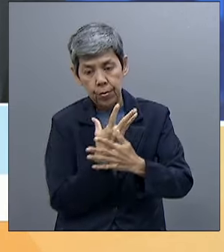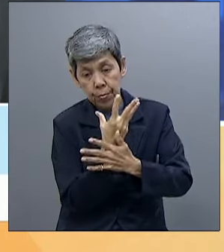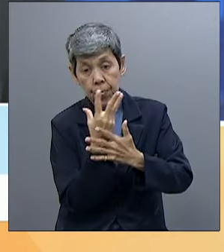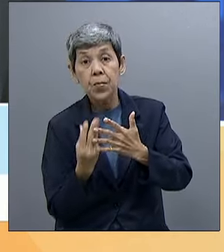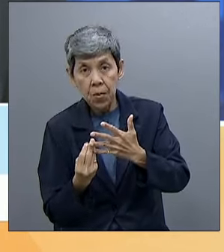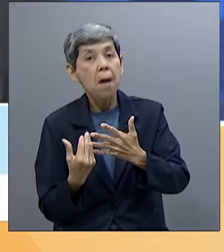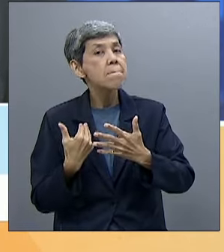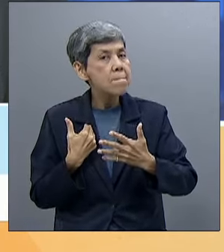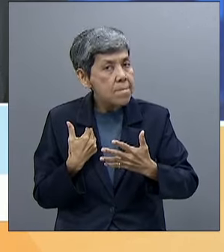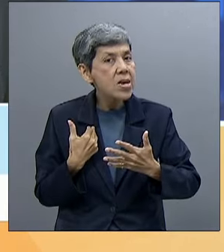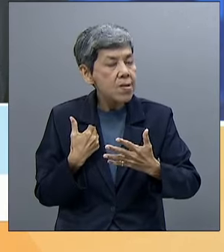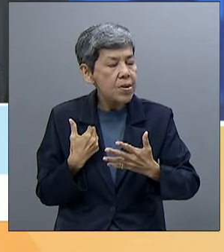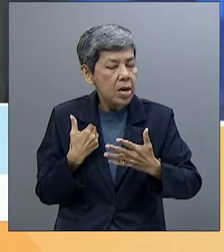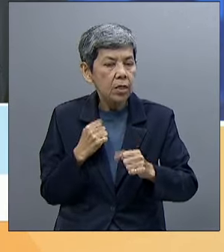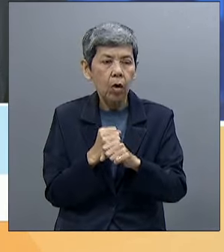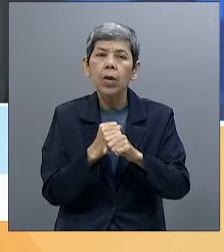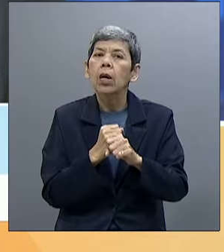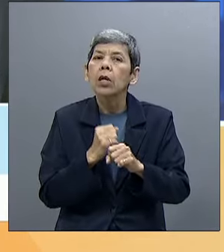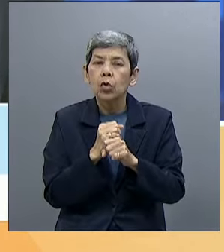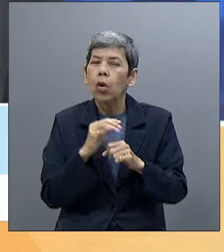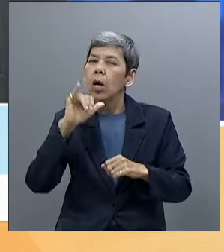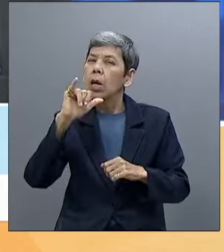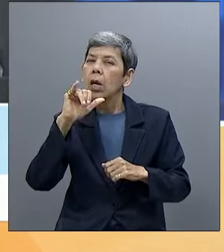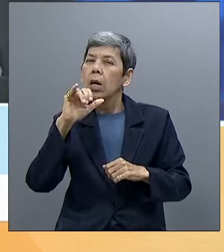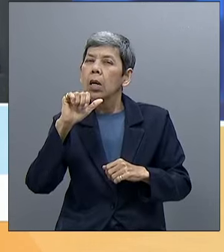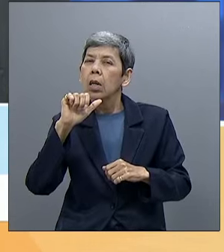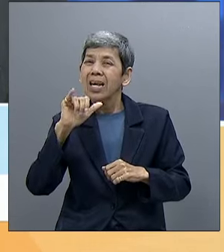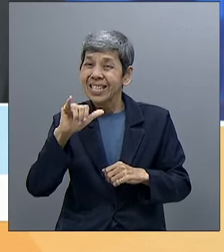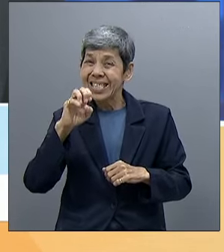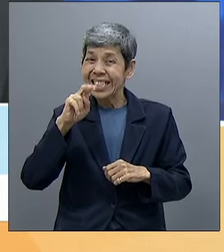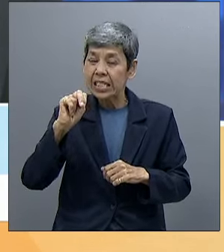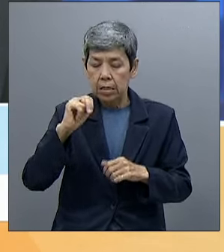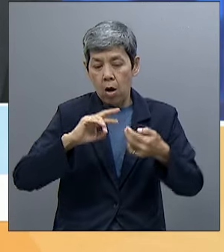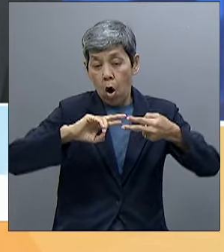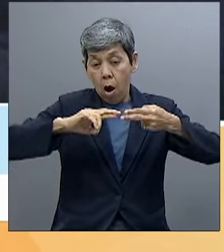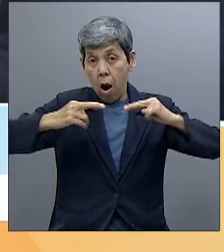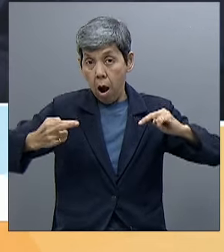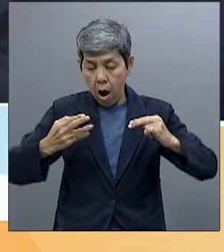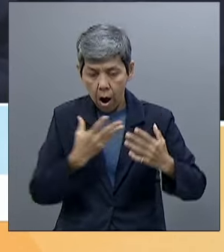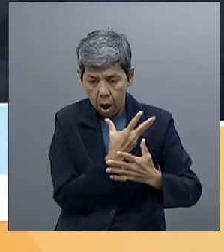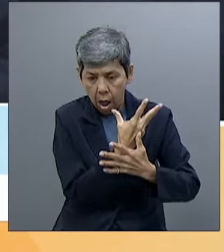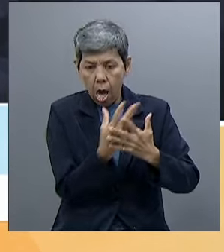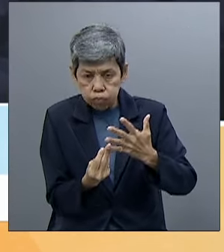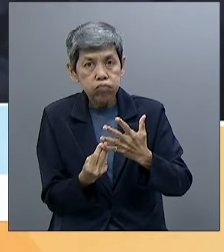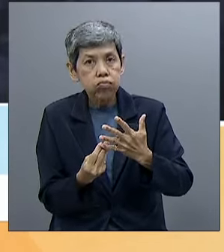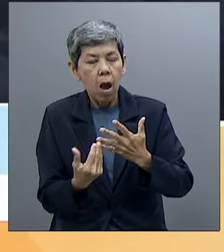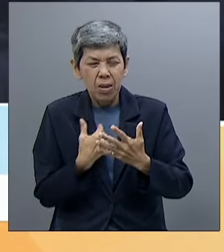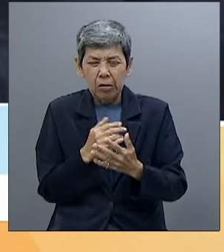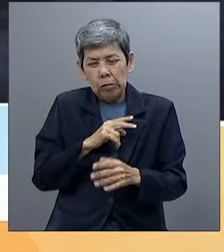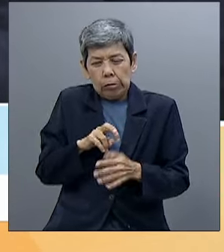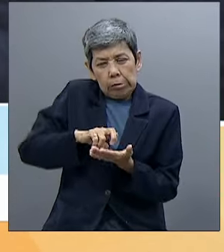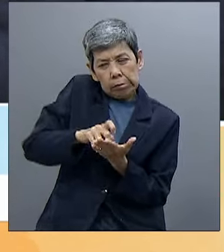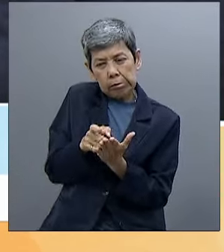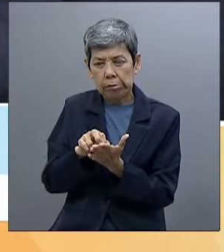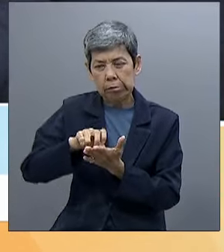โอกาสที่เอ่อมีการส่งต่อของยีนบางตัวในครอบครัวนะคะที่จะทำให้มีภาวะขายอยู่ไม่สุขมากกว่าคน